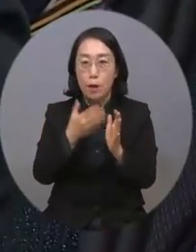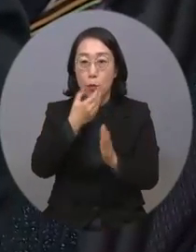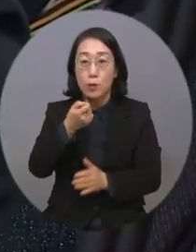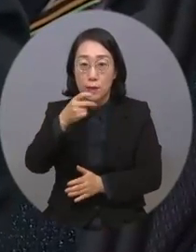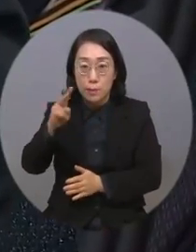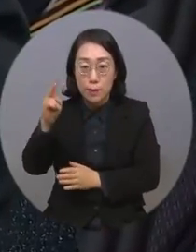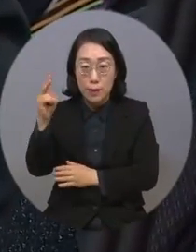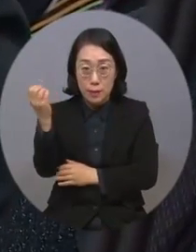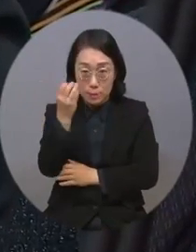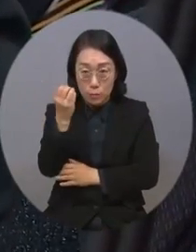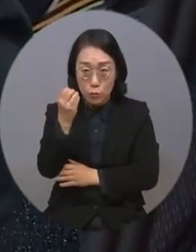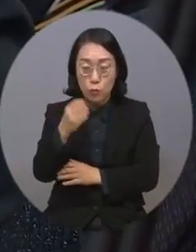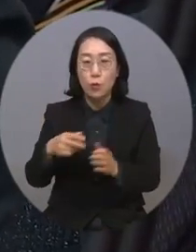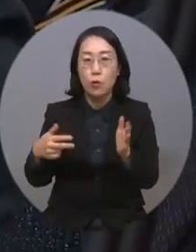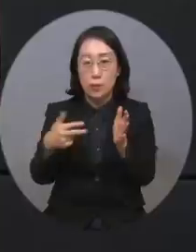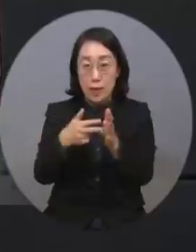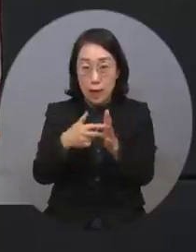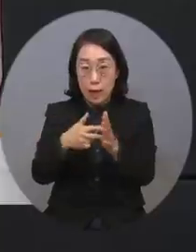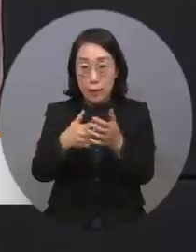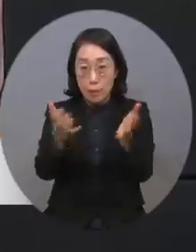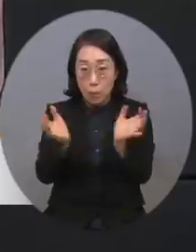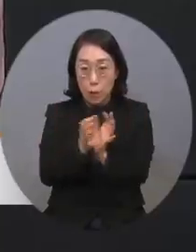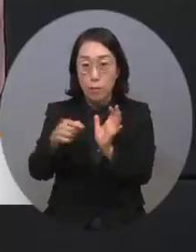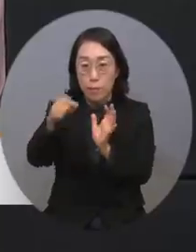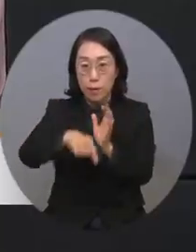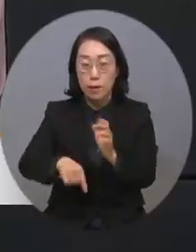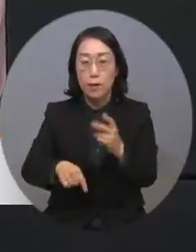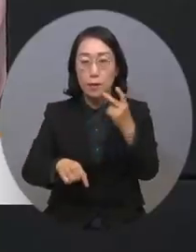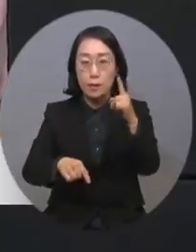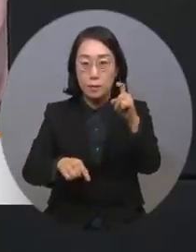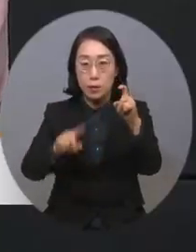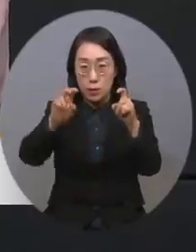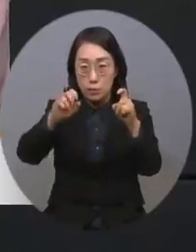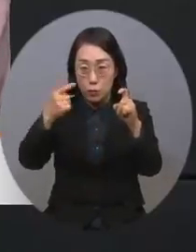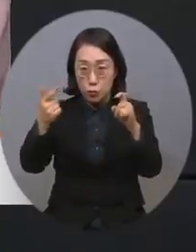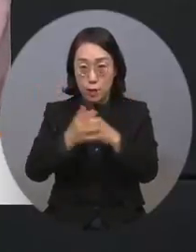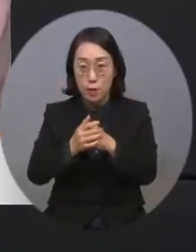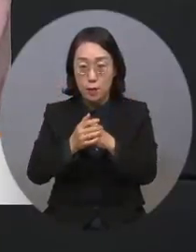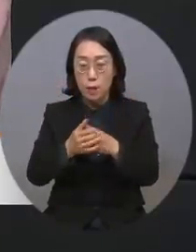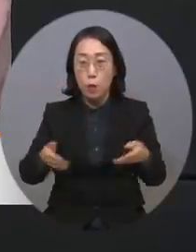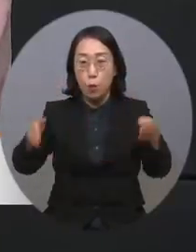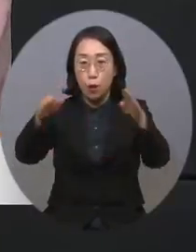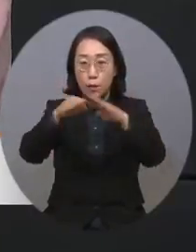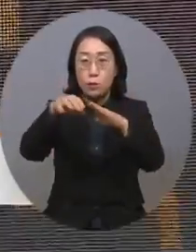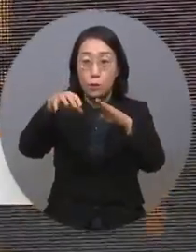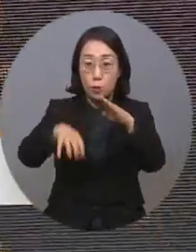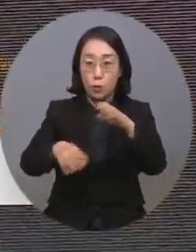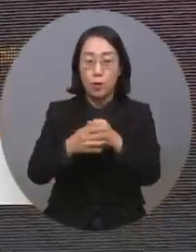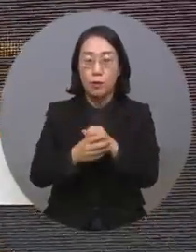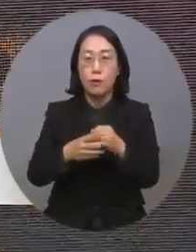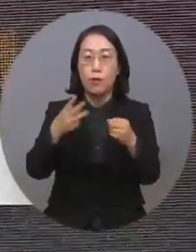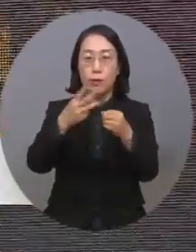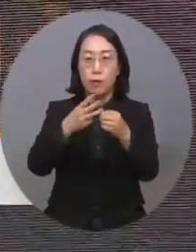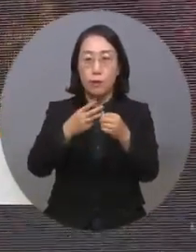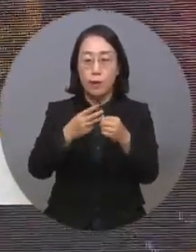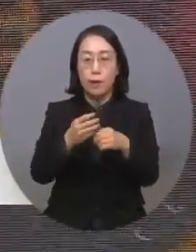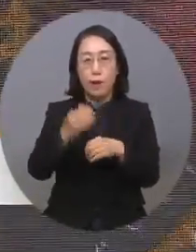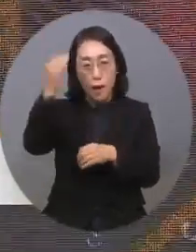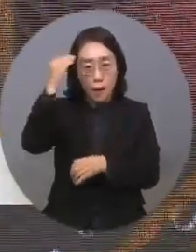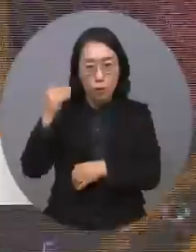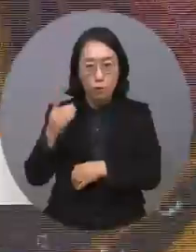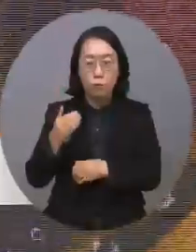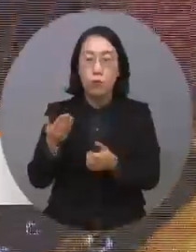장애인신문 곰두리복지재단은 지난 11월 26일 복지 tv 공개 스튜디오에서 제 3회 대한민국